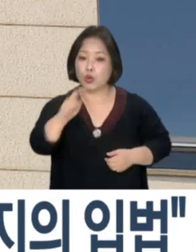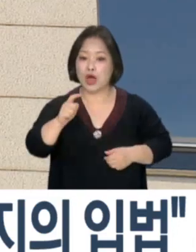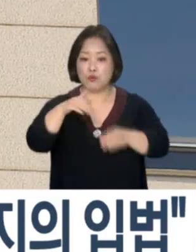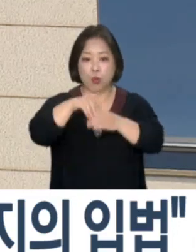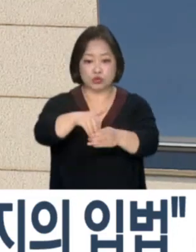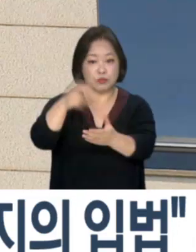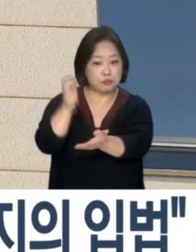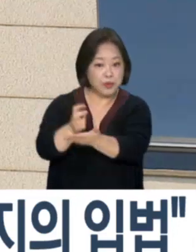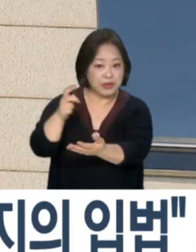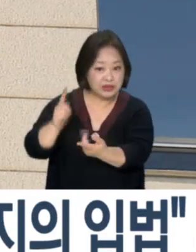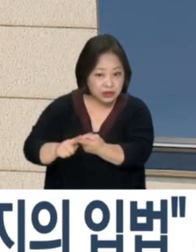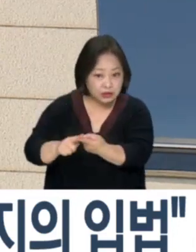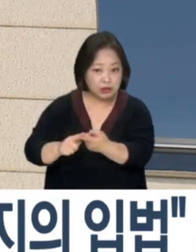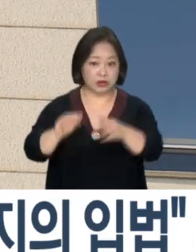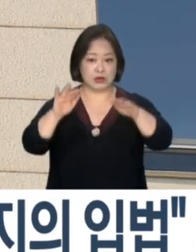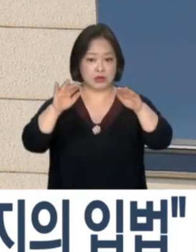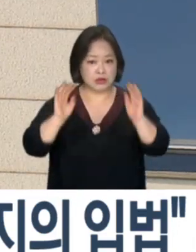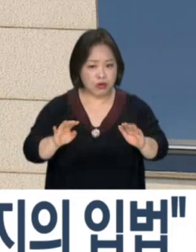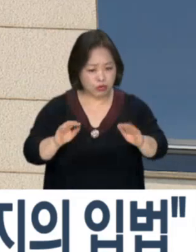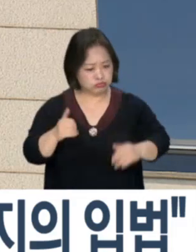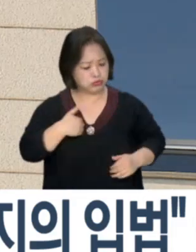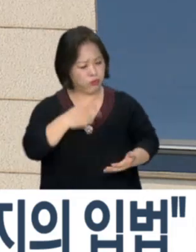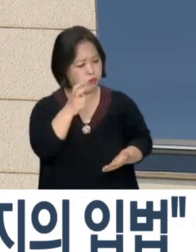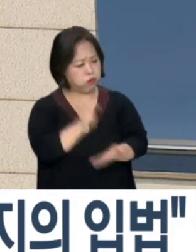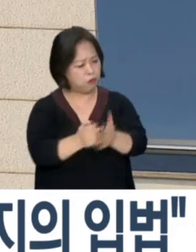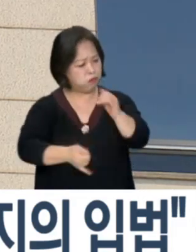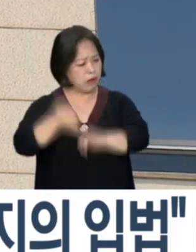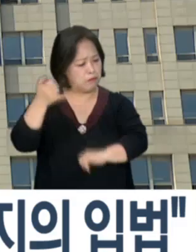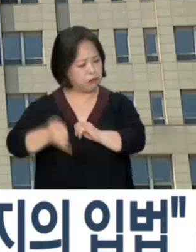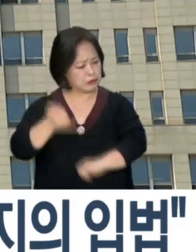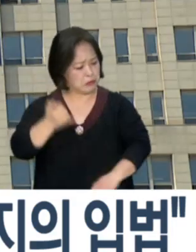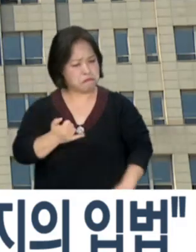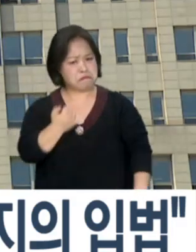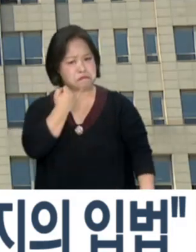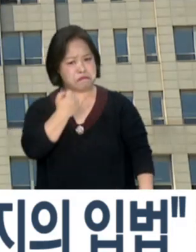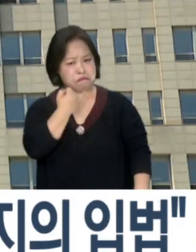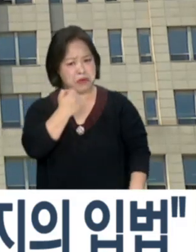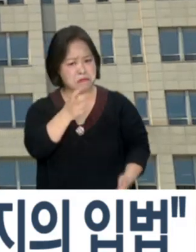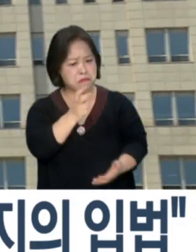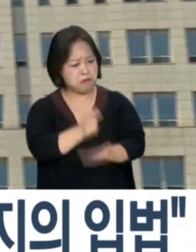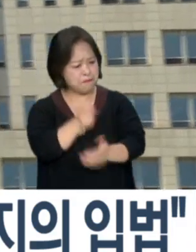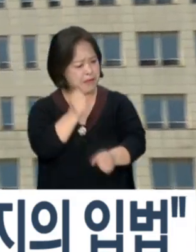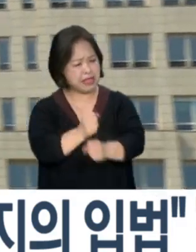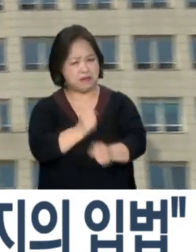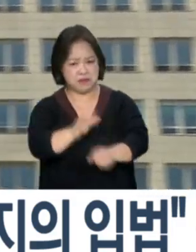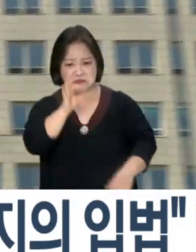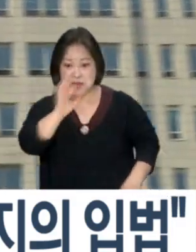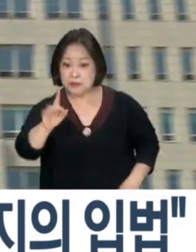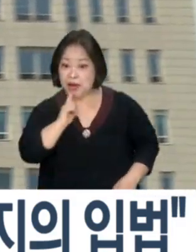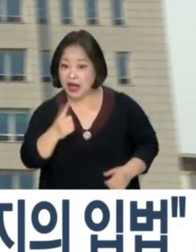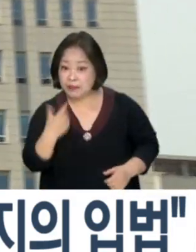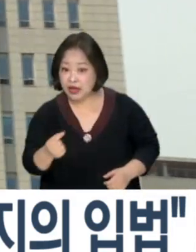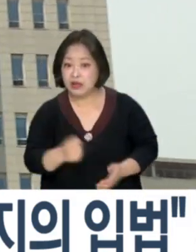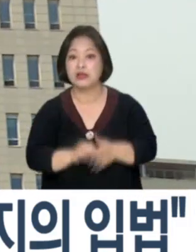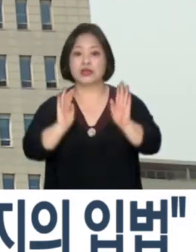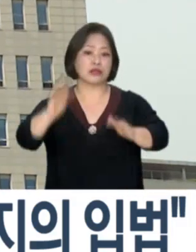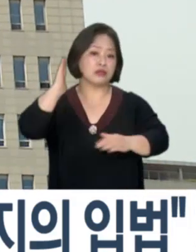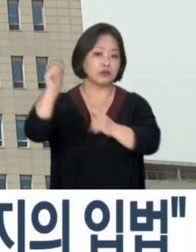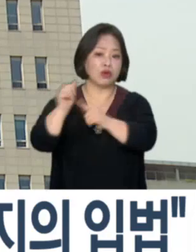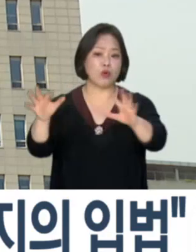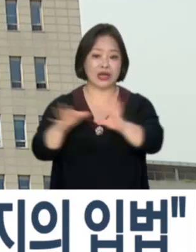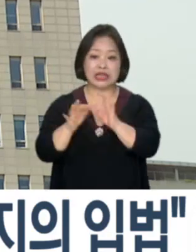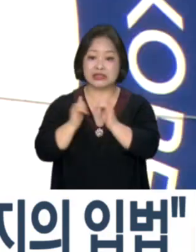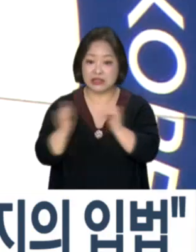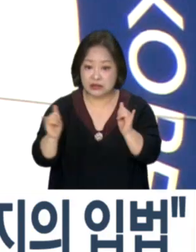대해 기존에 우리 법을 마치 지키지 않아도 되는듯한 취지에 입법이 될 수 있다고 밝혔습니다 대통령실